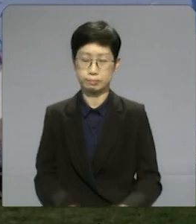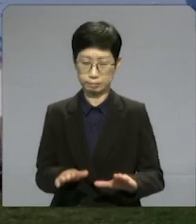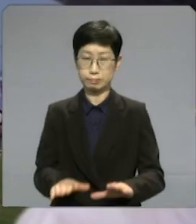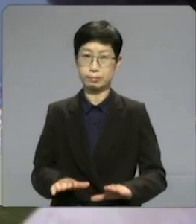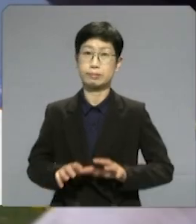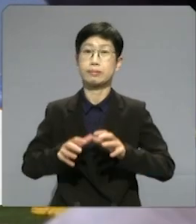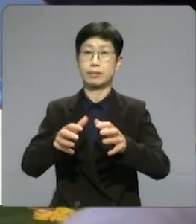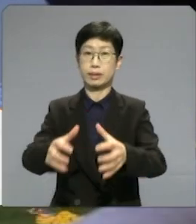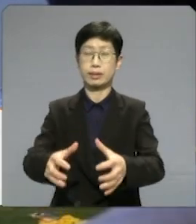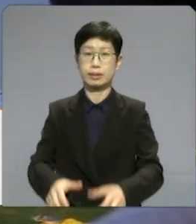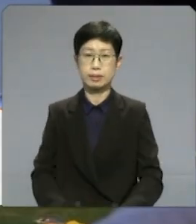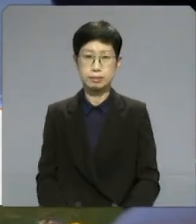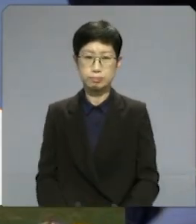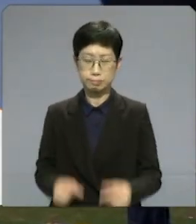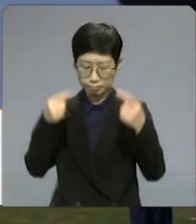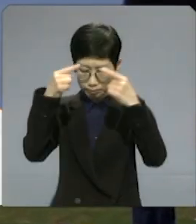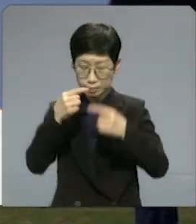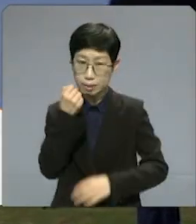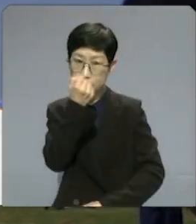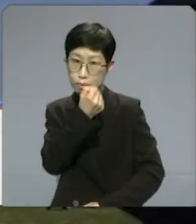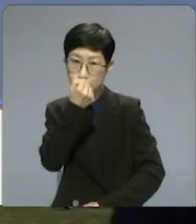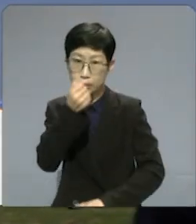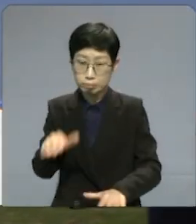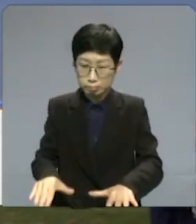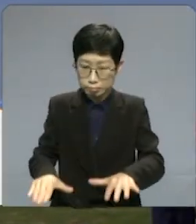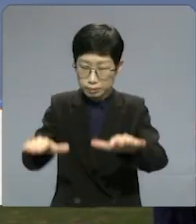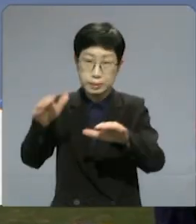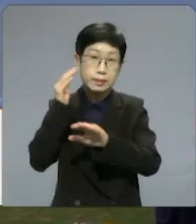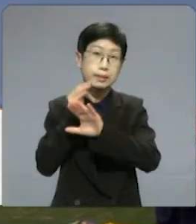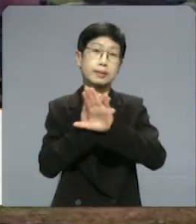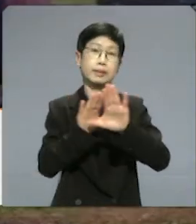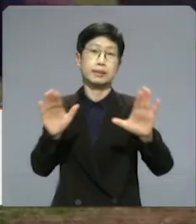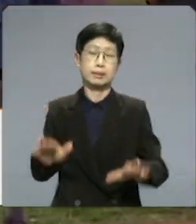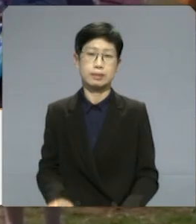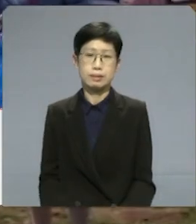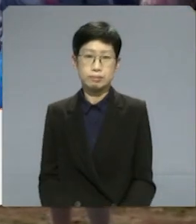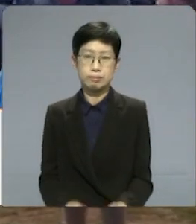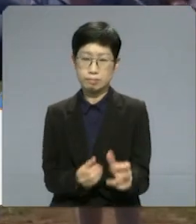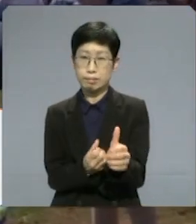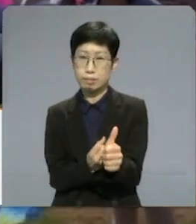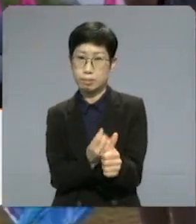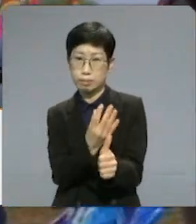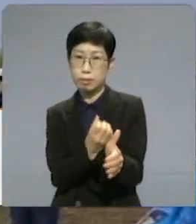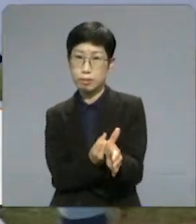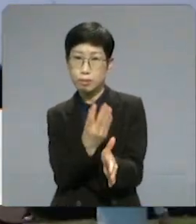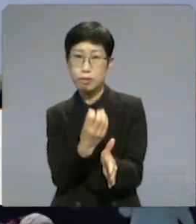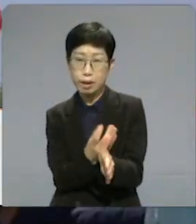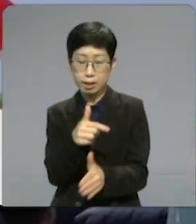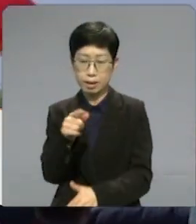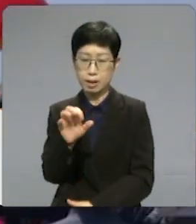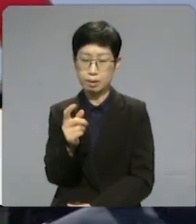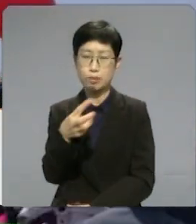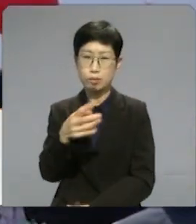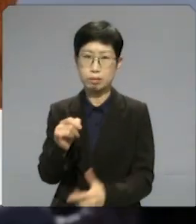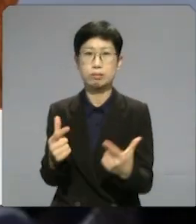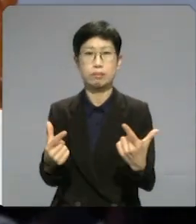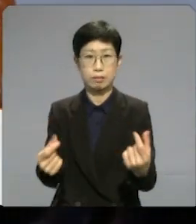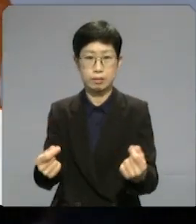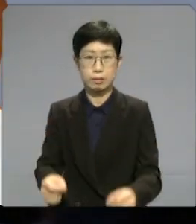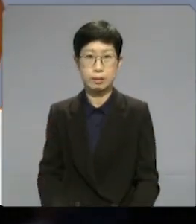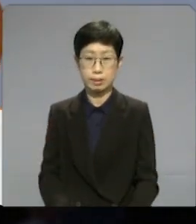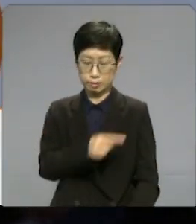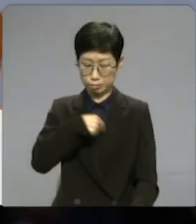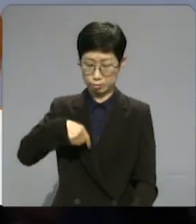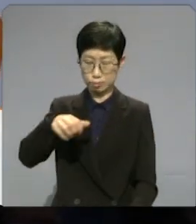오늘의 세계입니다. 판다가 두둥실 하늘로 떠오릅니다. 혹등고래와 가오리도 자유롭게 비행 중인데요.